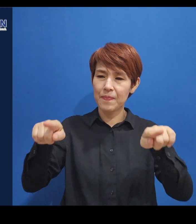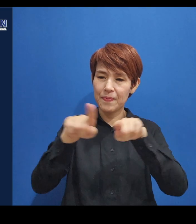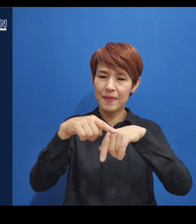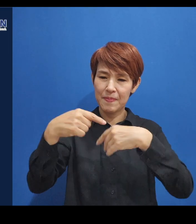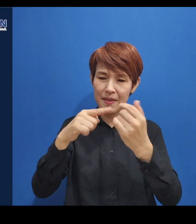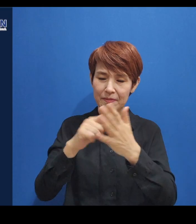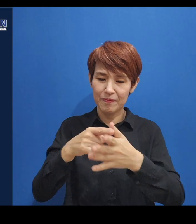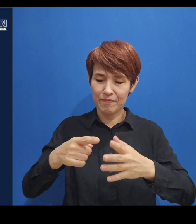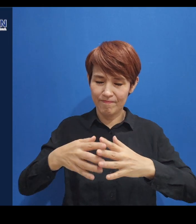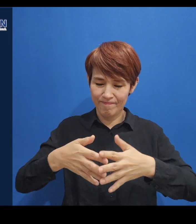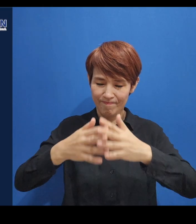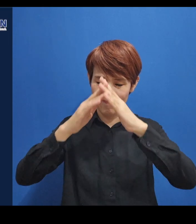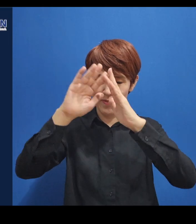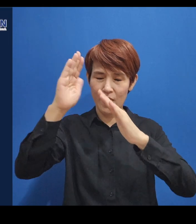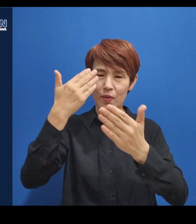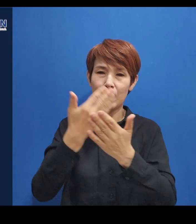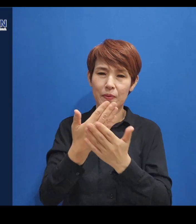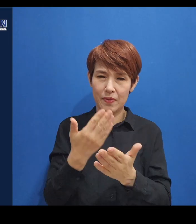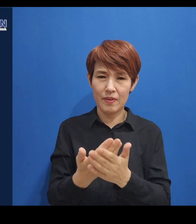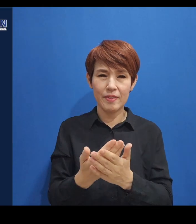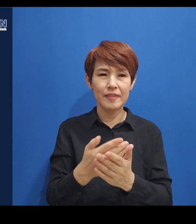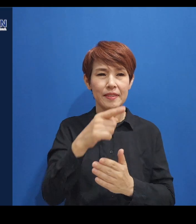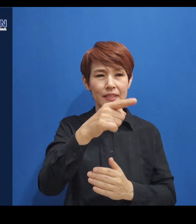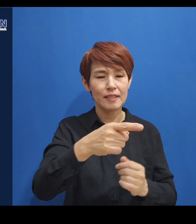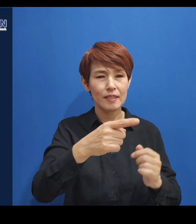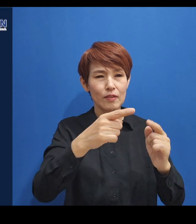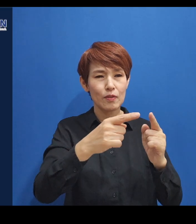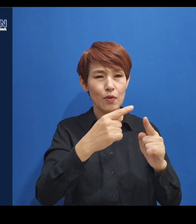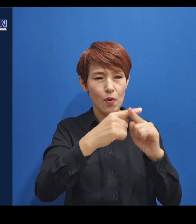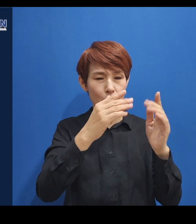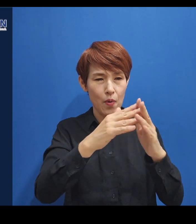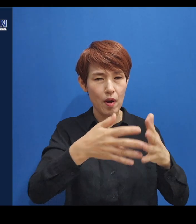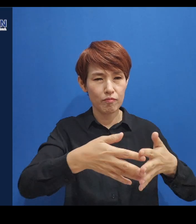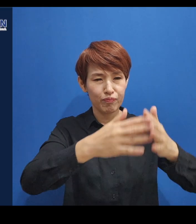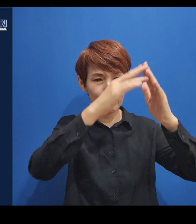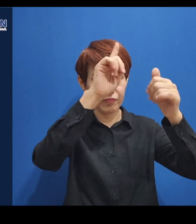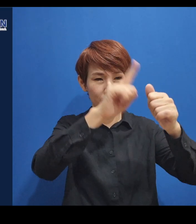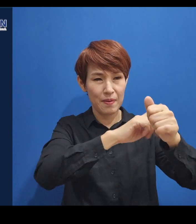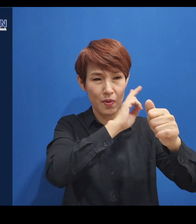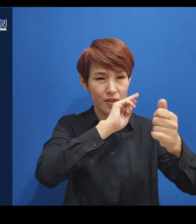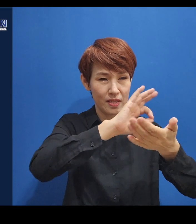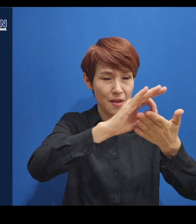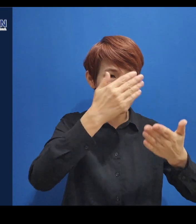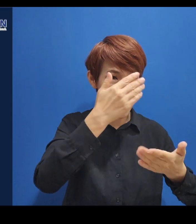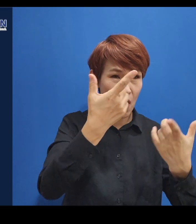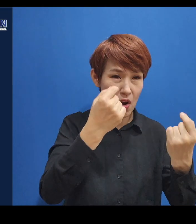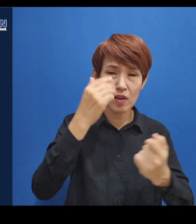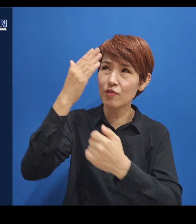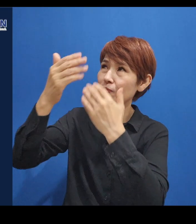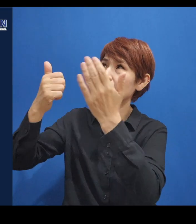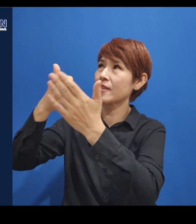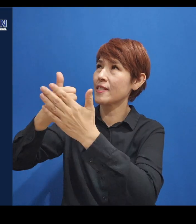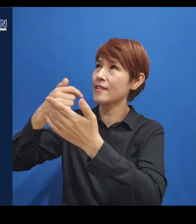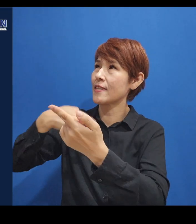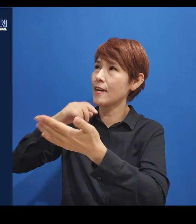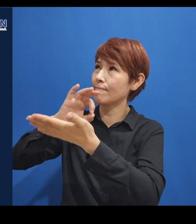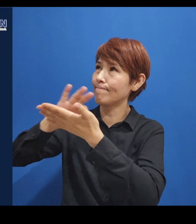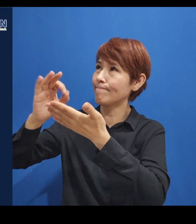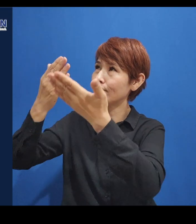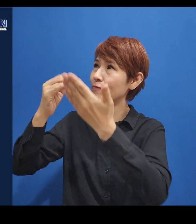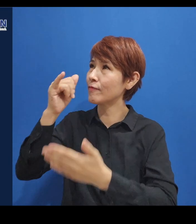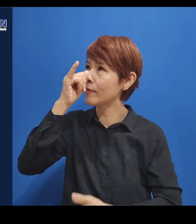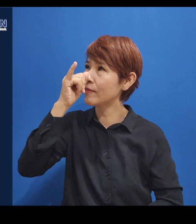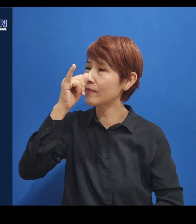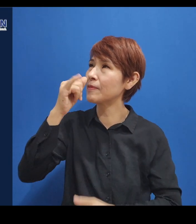하소서. 공사로 내가 편리하게 쓰는 것처럼 우리 구주께서 나를 편리하게 쓰실 수 있는 편안한 도구가